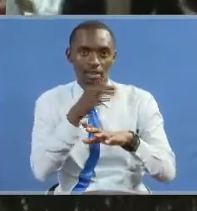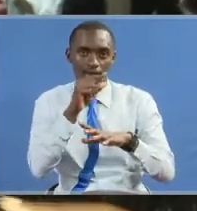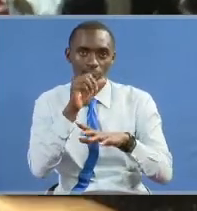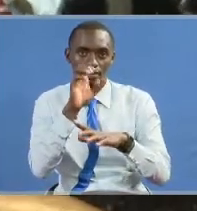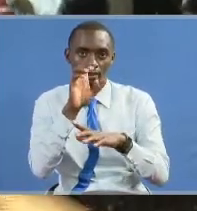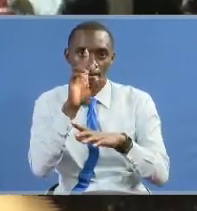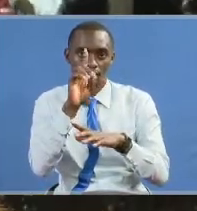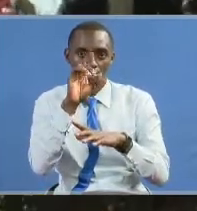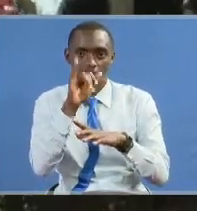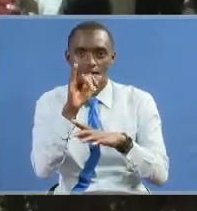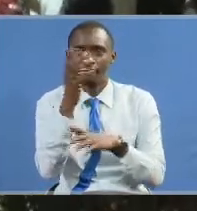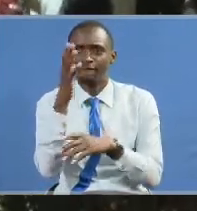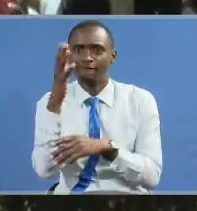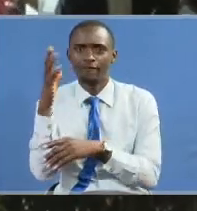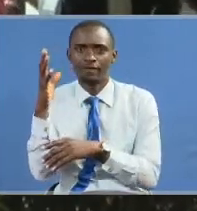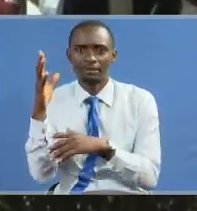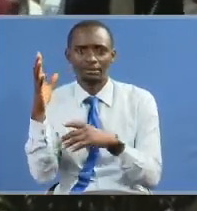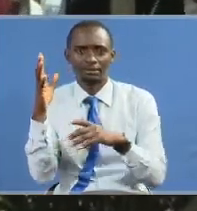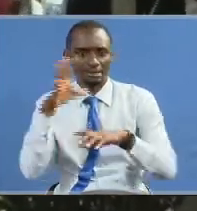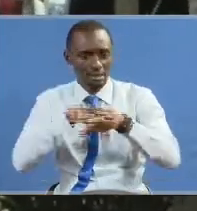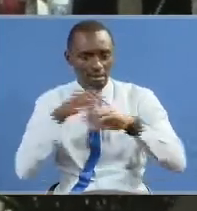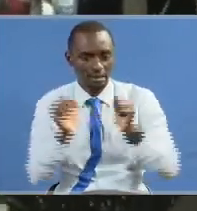Forest nikakuta